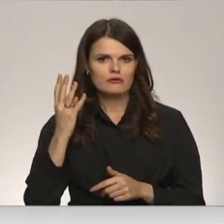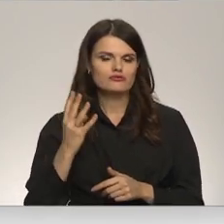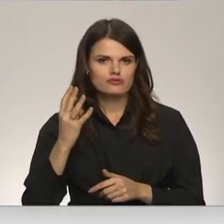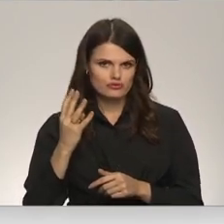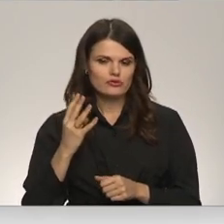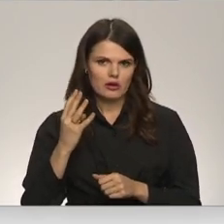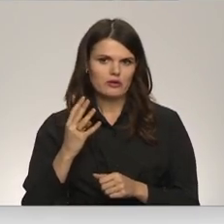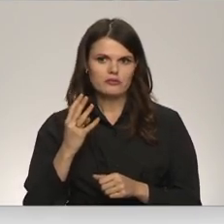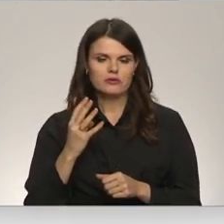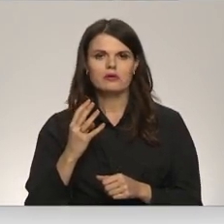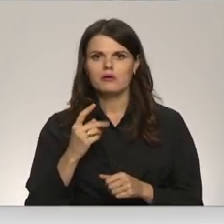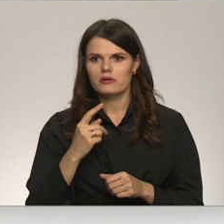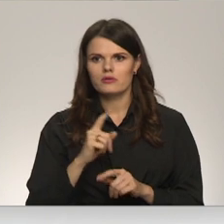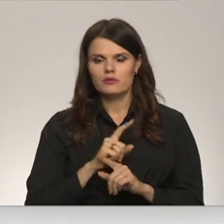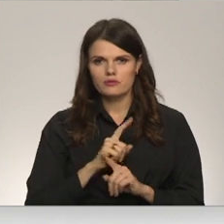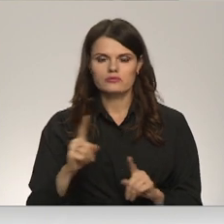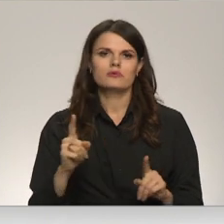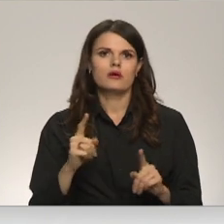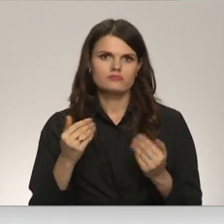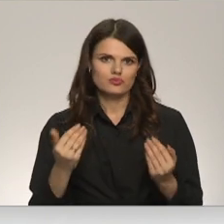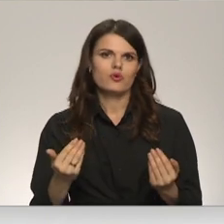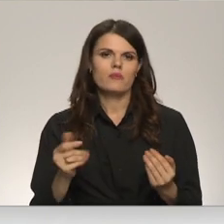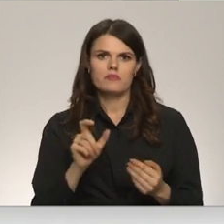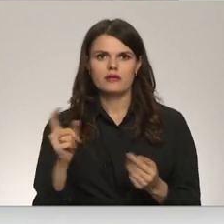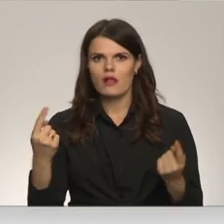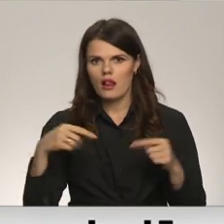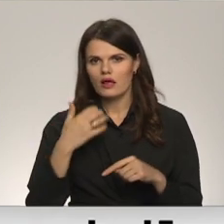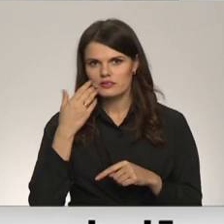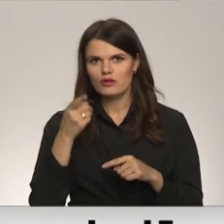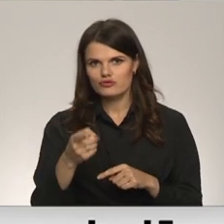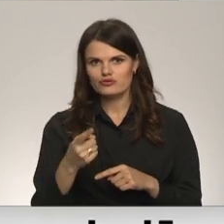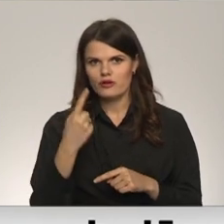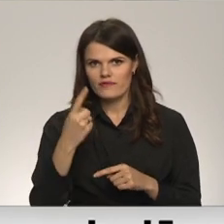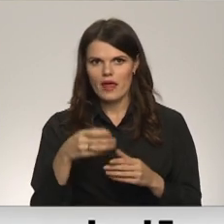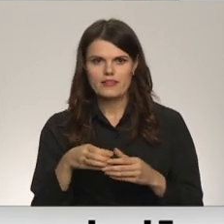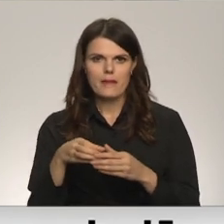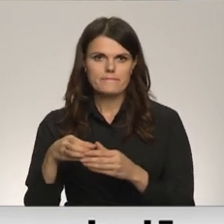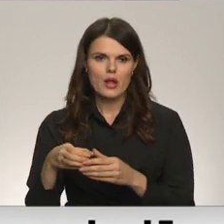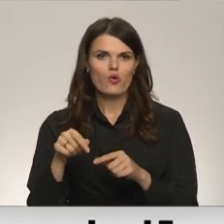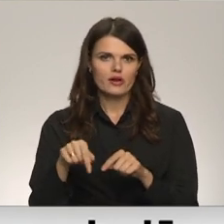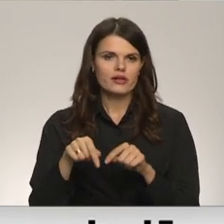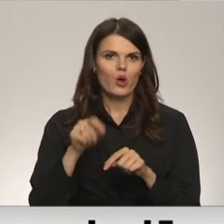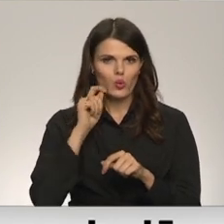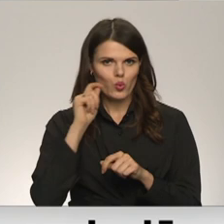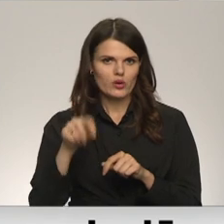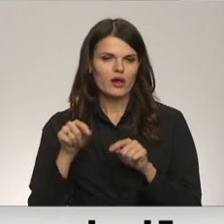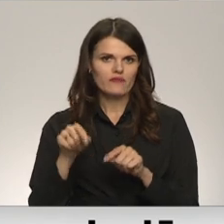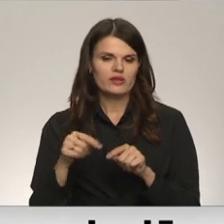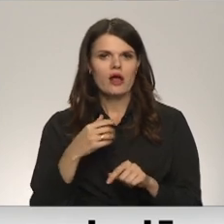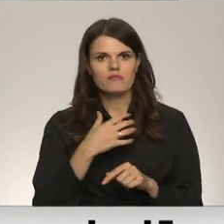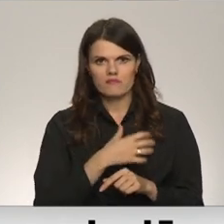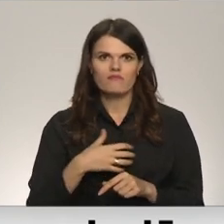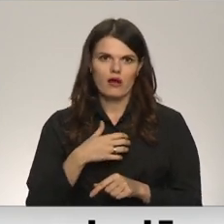nacionālajām minoritātēm. Un šobrīd ir laiks, kad viena no šīm minoritātēm, ukraiņu minoritāte, viņai šobrīd ir